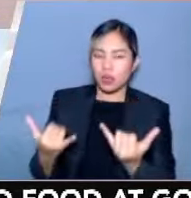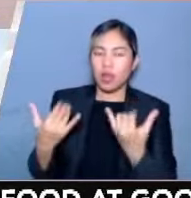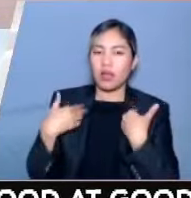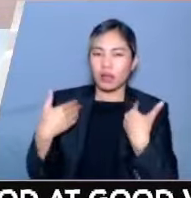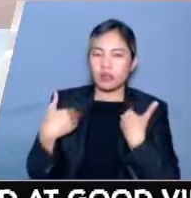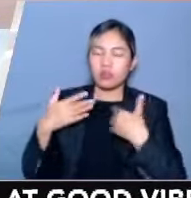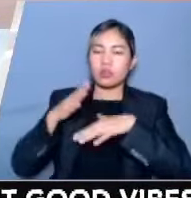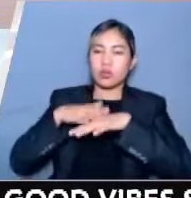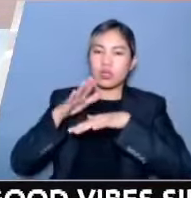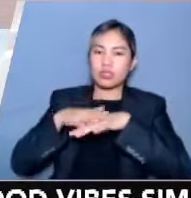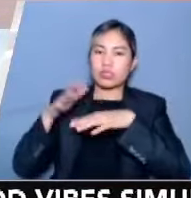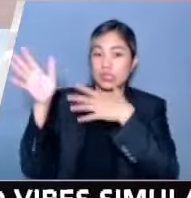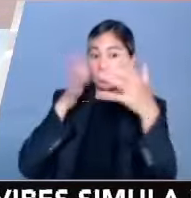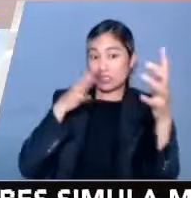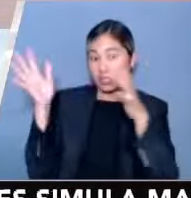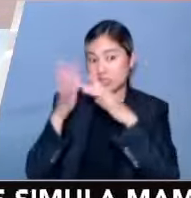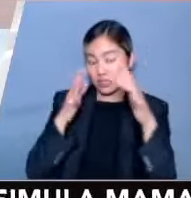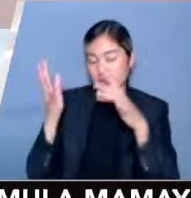signal